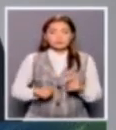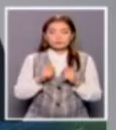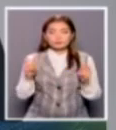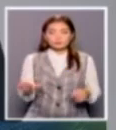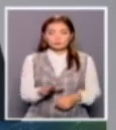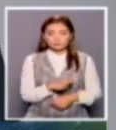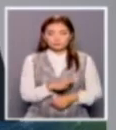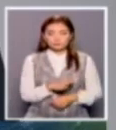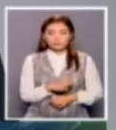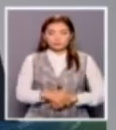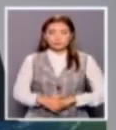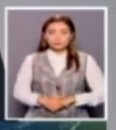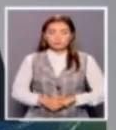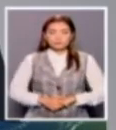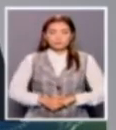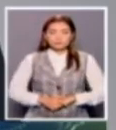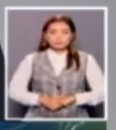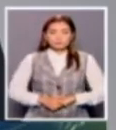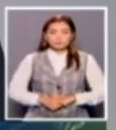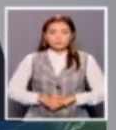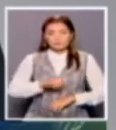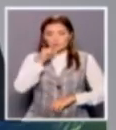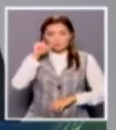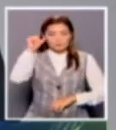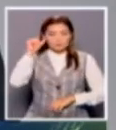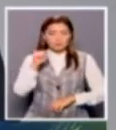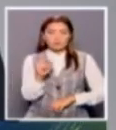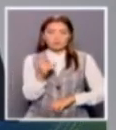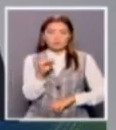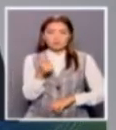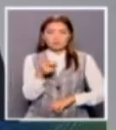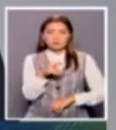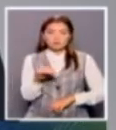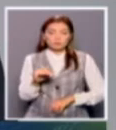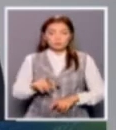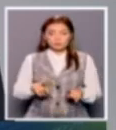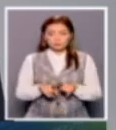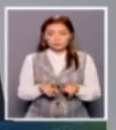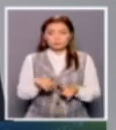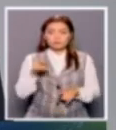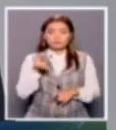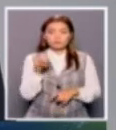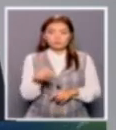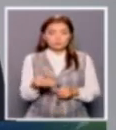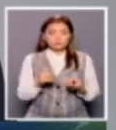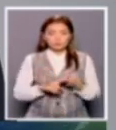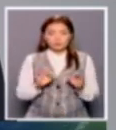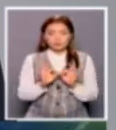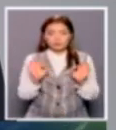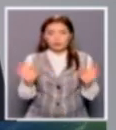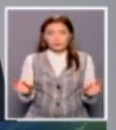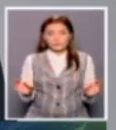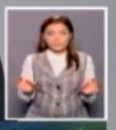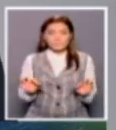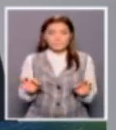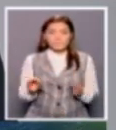көрді, естеліктер жарық көрді. Мысалға өткен жылы Қайырғали Смағұловтың 100 жылдығына байланысты керемет бір